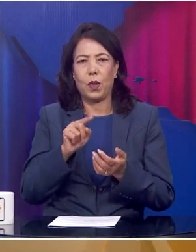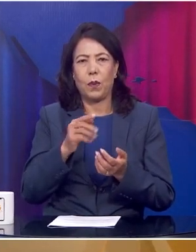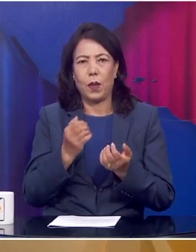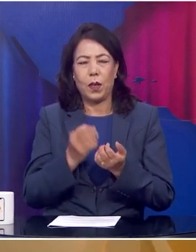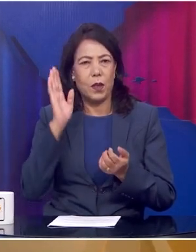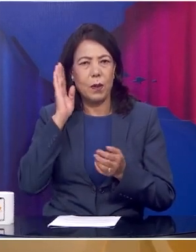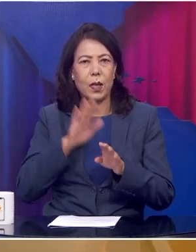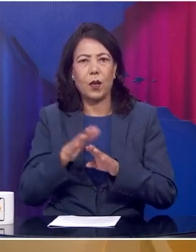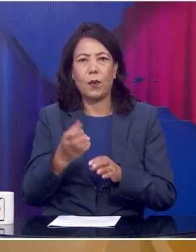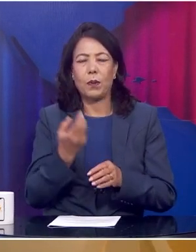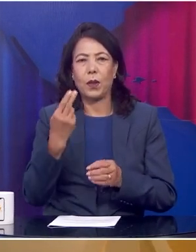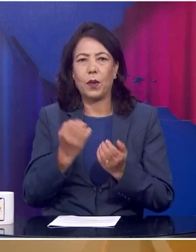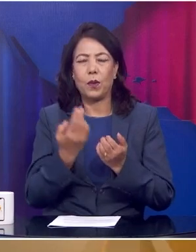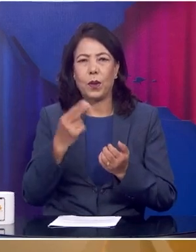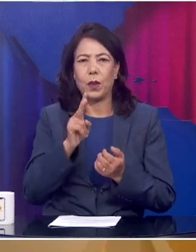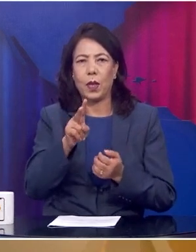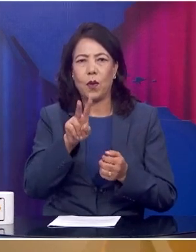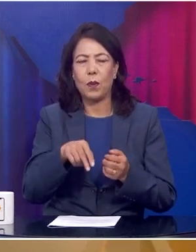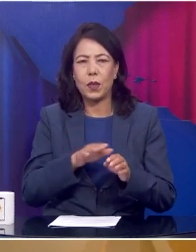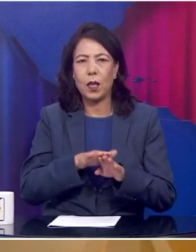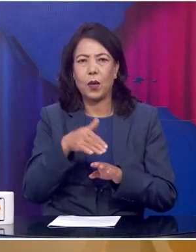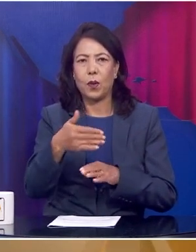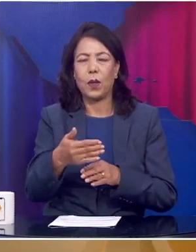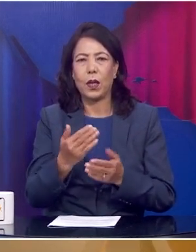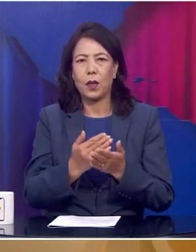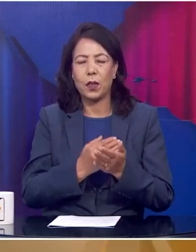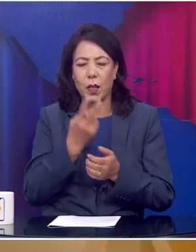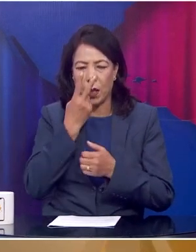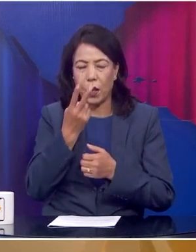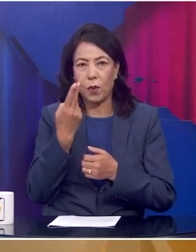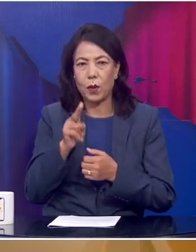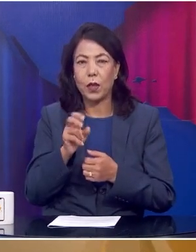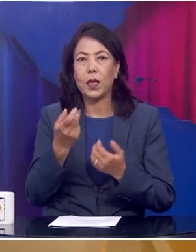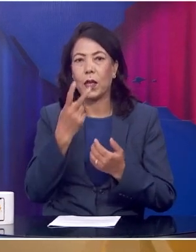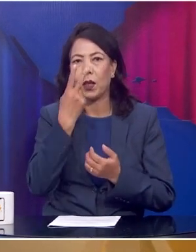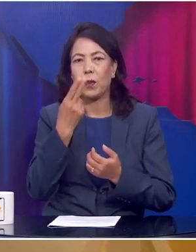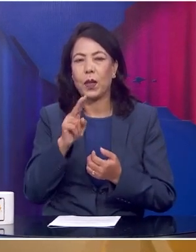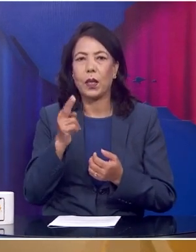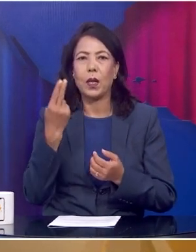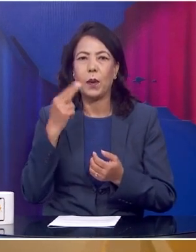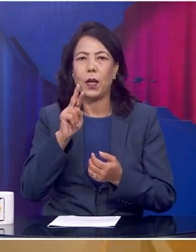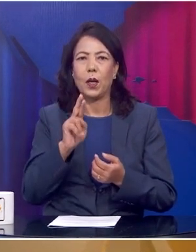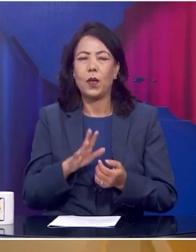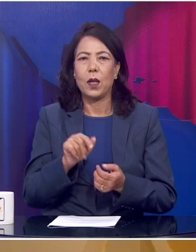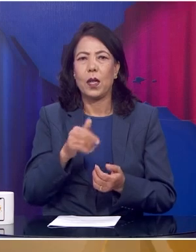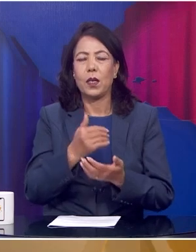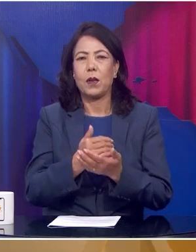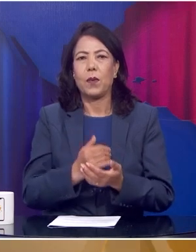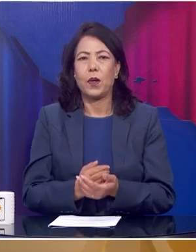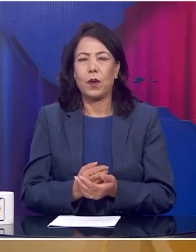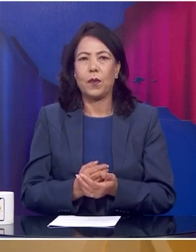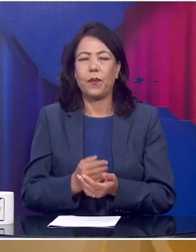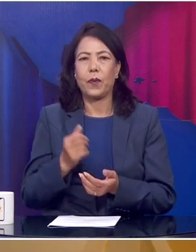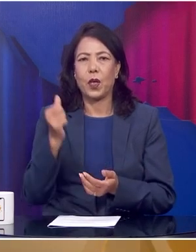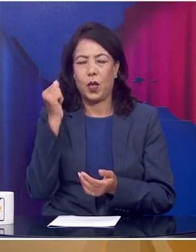तपाईँले समाचारहरू प्राप्त गर्नुभएको छ, त्यहाँको अवस्थाहरूलाई कसरी निहाल्नु भएको छ, के देख्नुभयो, के भइरहेको छ अहिलेसम्म? निश्चय